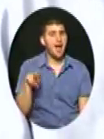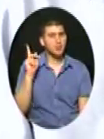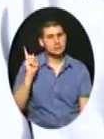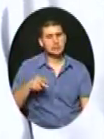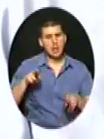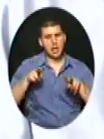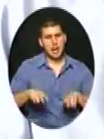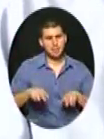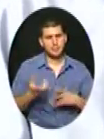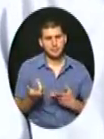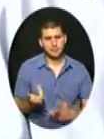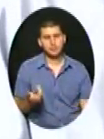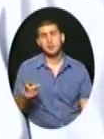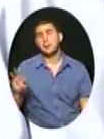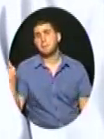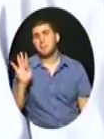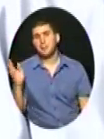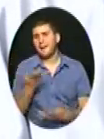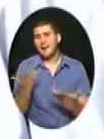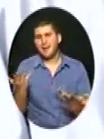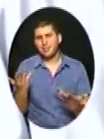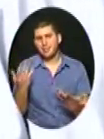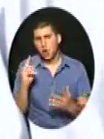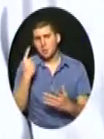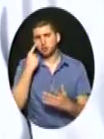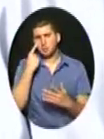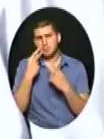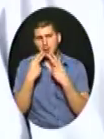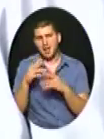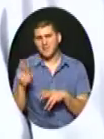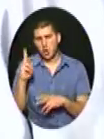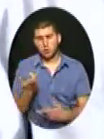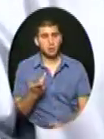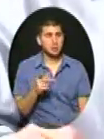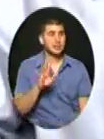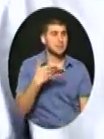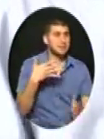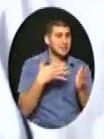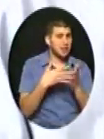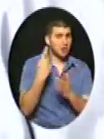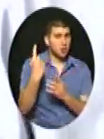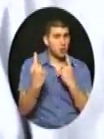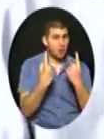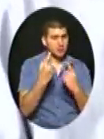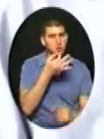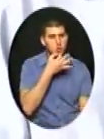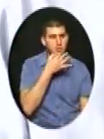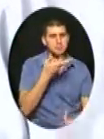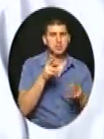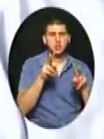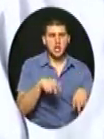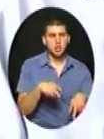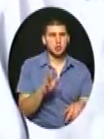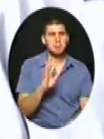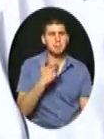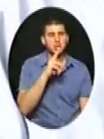צריך לקיים בצם נתניהו אין רקורד מאוד מרשים בעניין הזה אגב לא דווקא אם נבחן אחד אחד אז זה יותר טוב ממה שיש